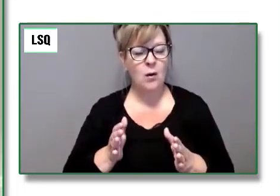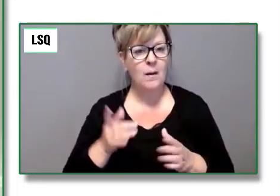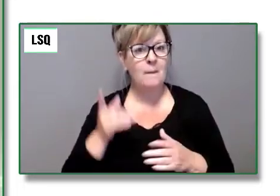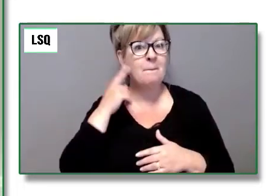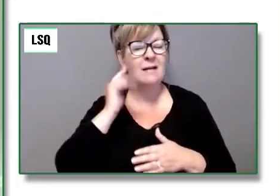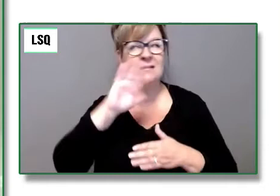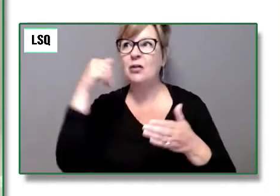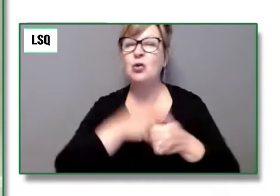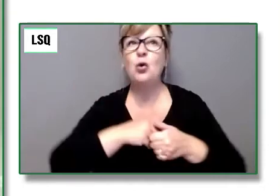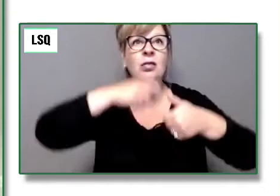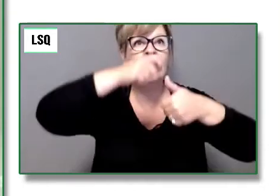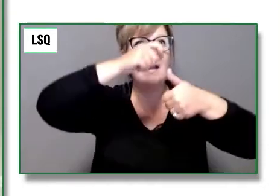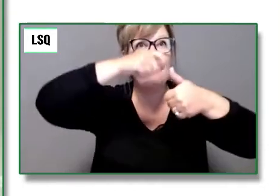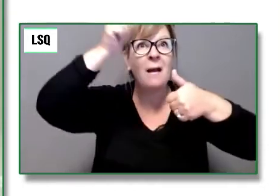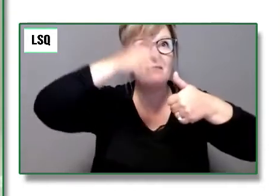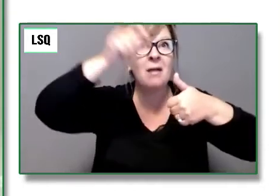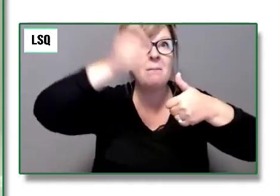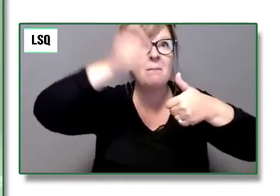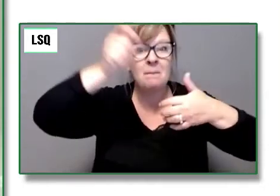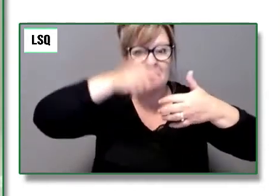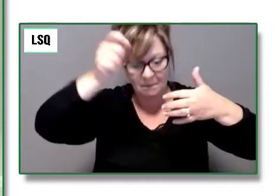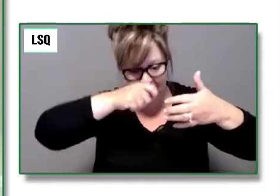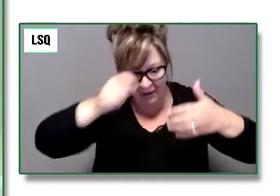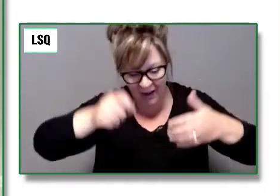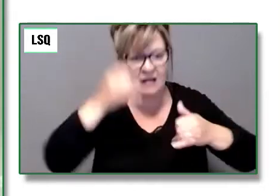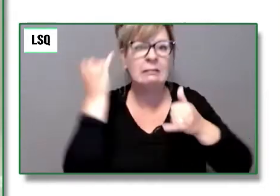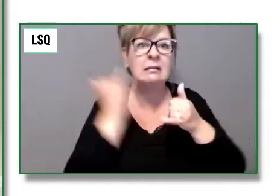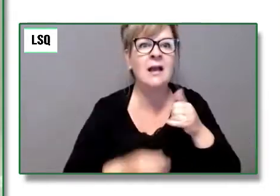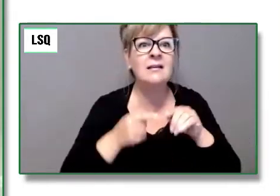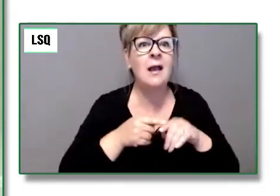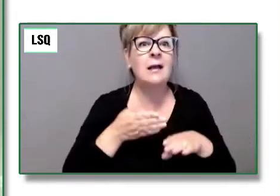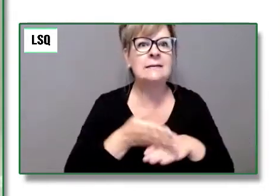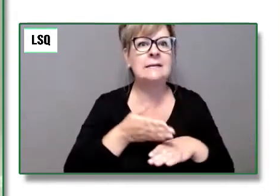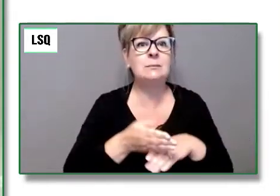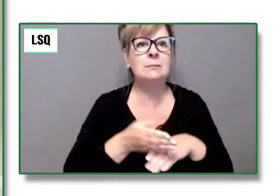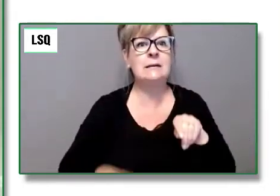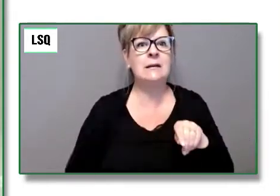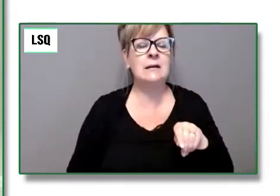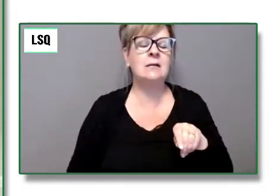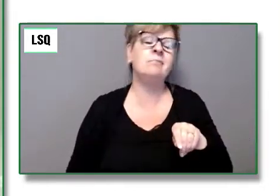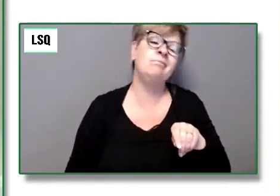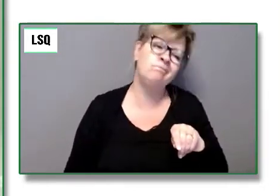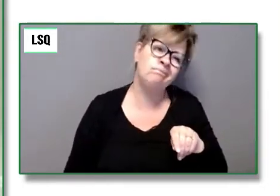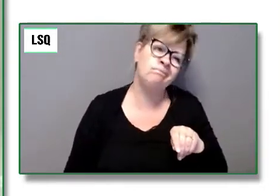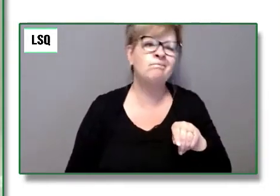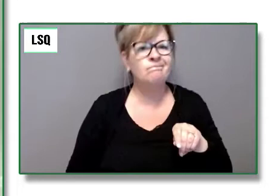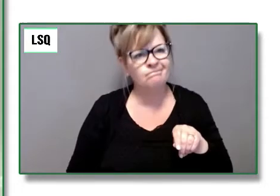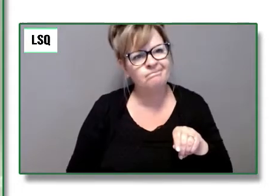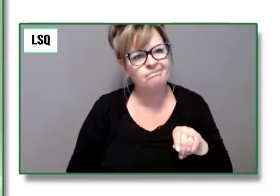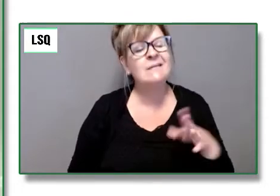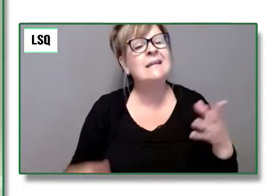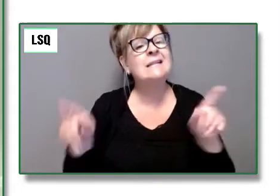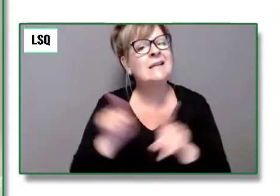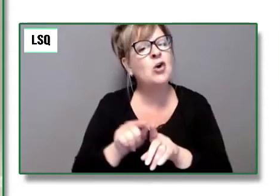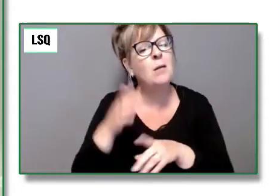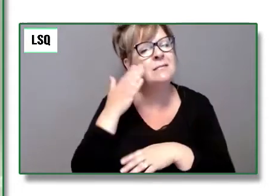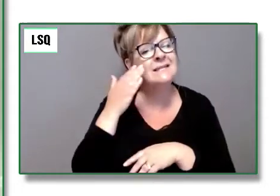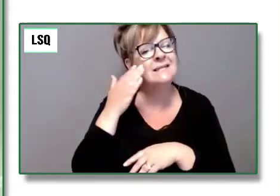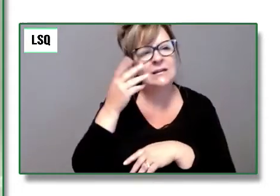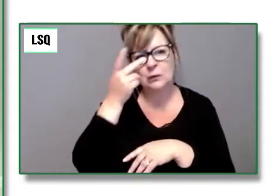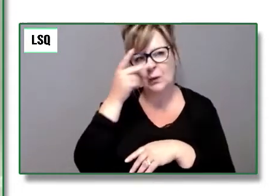l'on voit dans les salles de bain, dans les toilettes, où on a créé la toilette et par la suite, on y fixe une barre